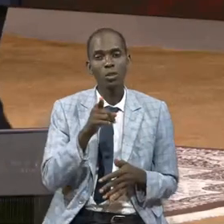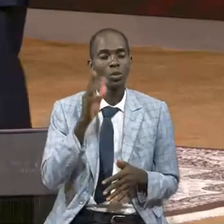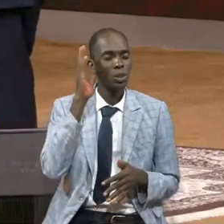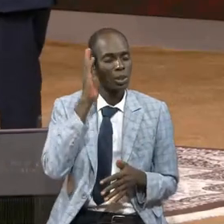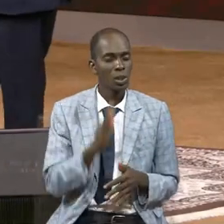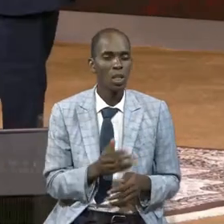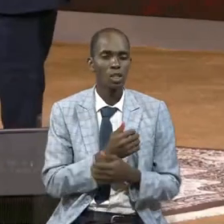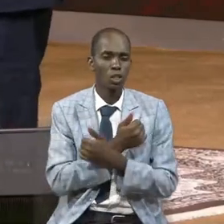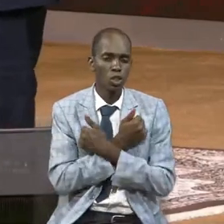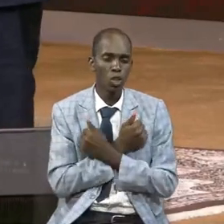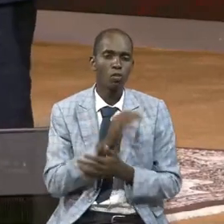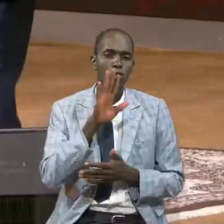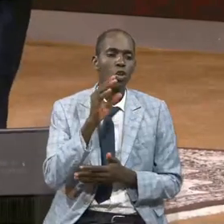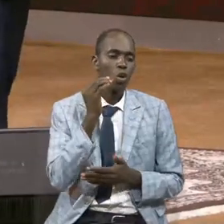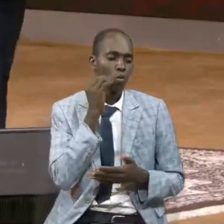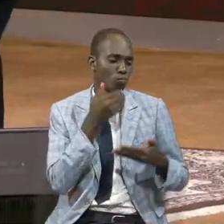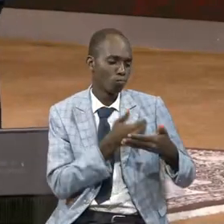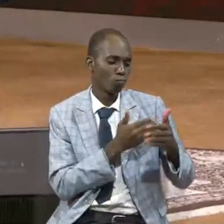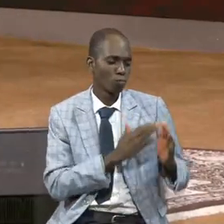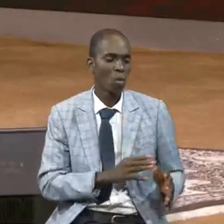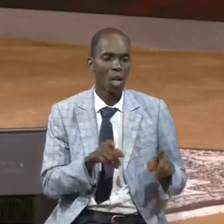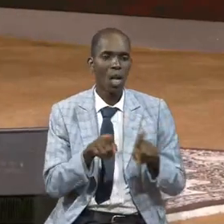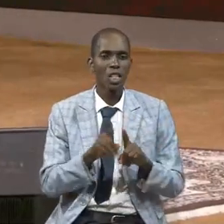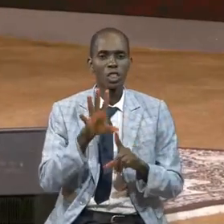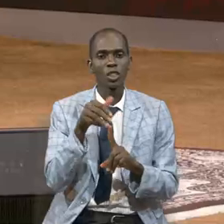si nous accomplissons la loi royale,